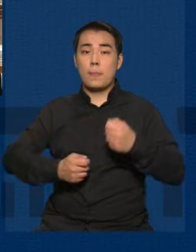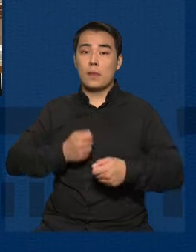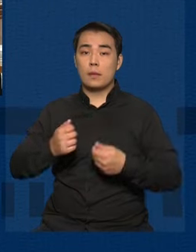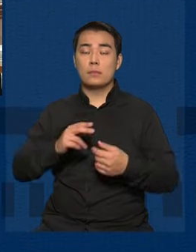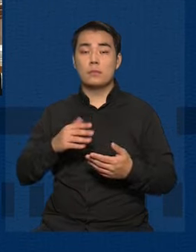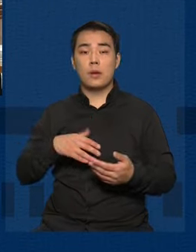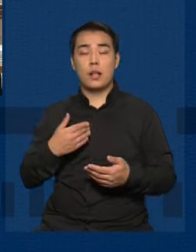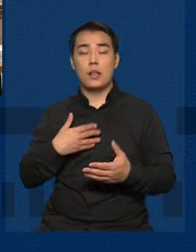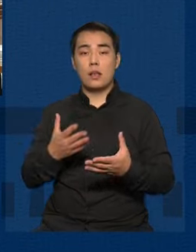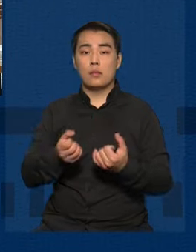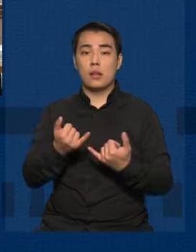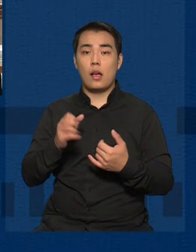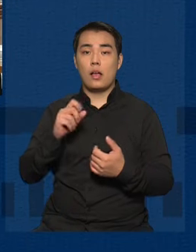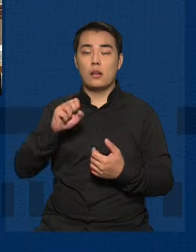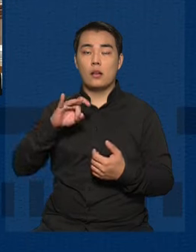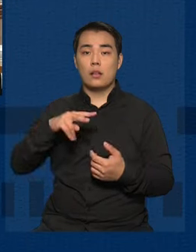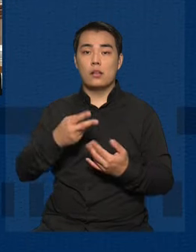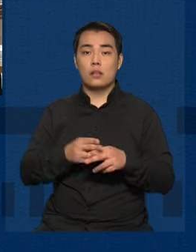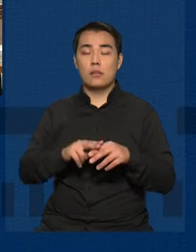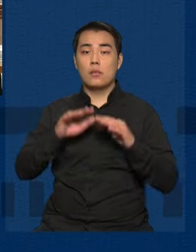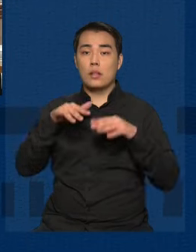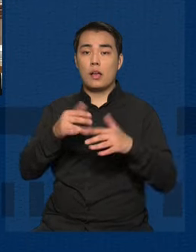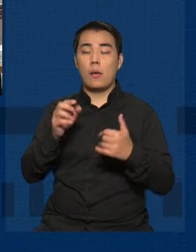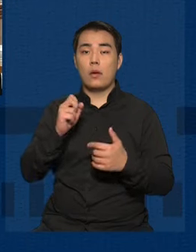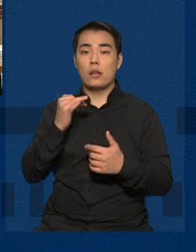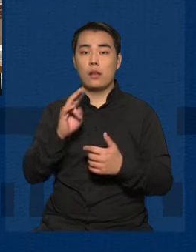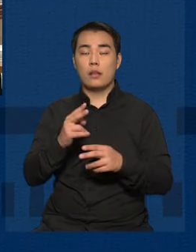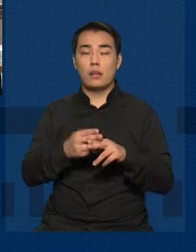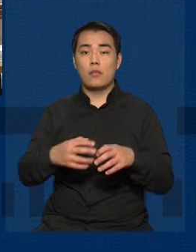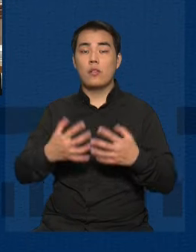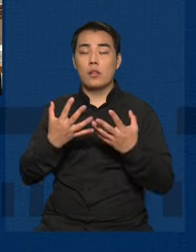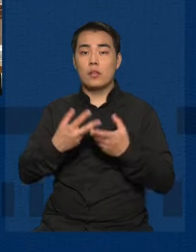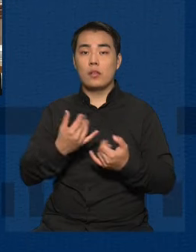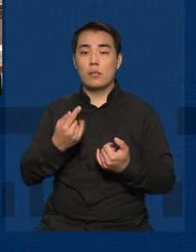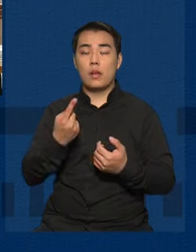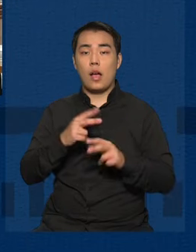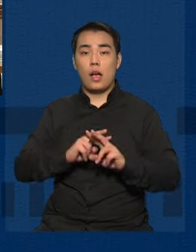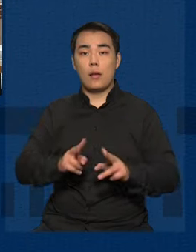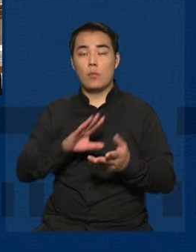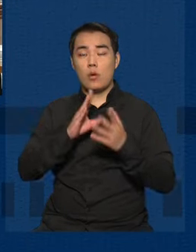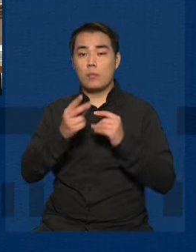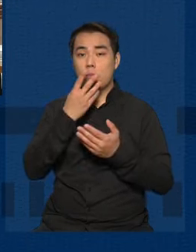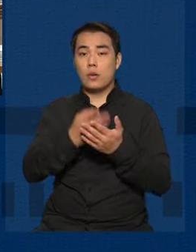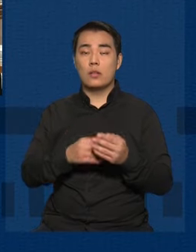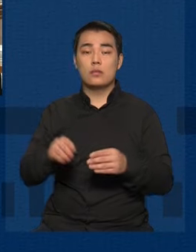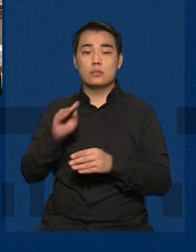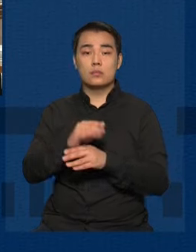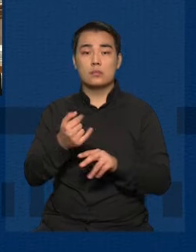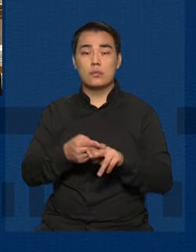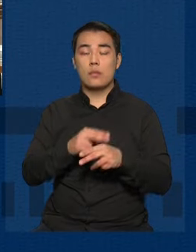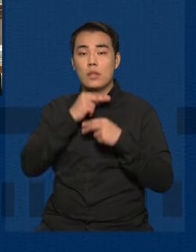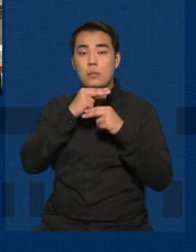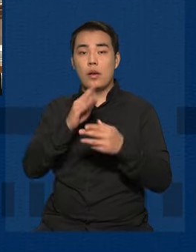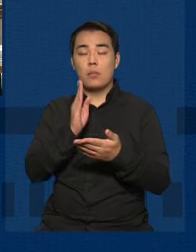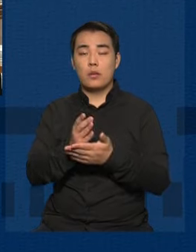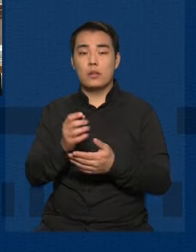пайдалану, Арал теңізі бассейндегі су ресурстарын есептейтін бірыңғай автоматтандырылған жүйені енгізу мәселелеріне баса назар